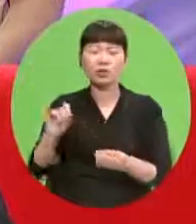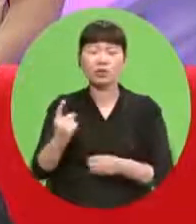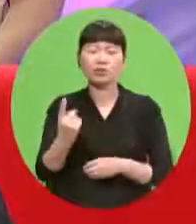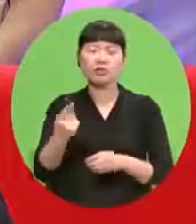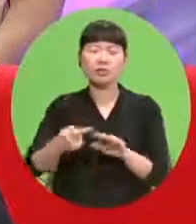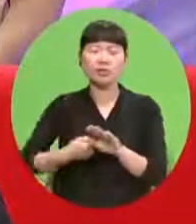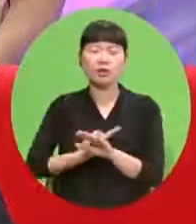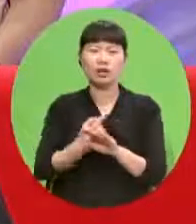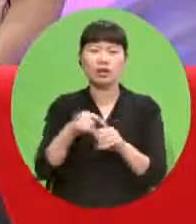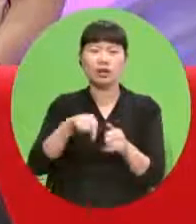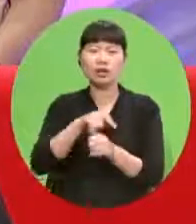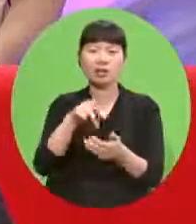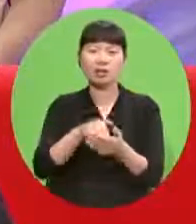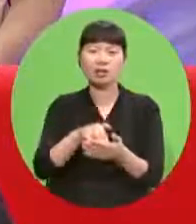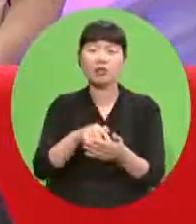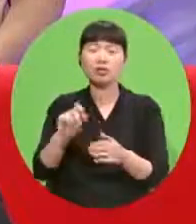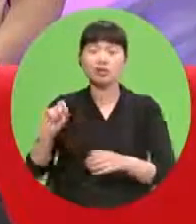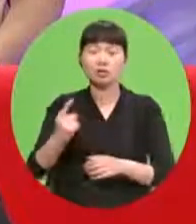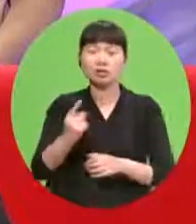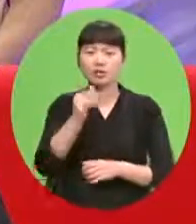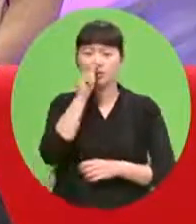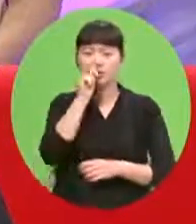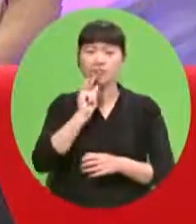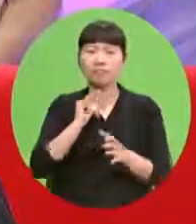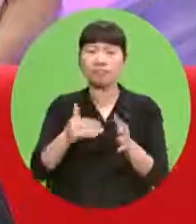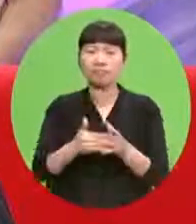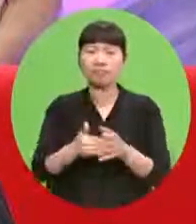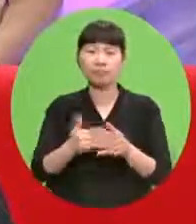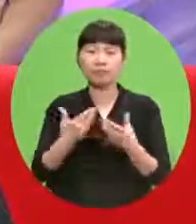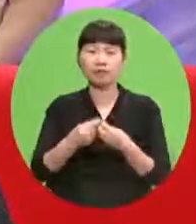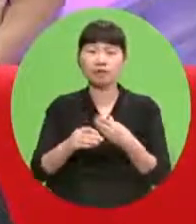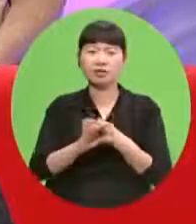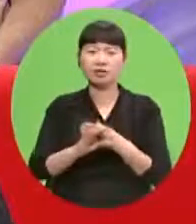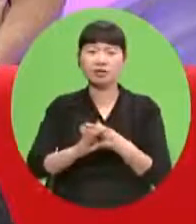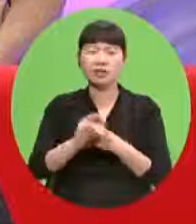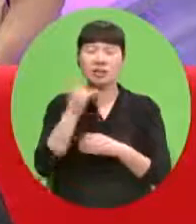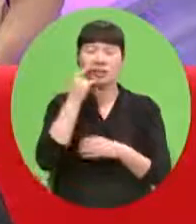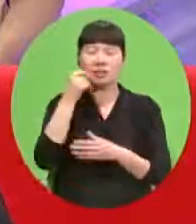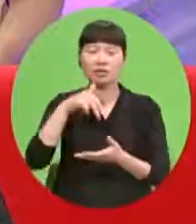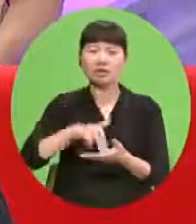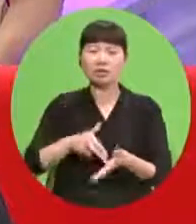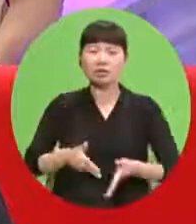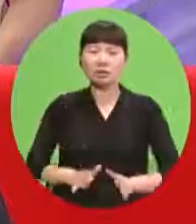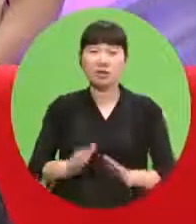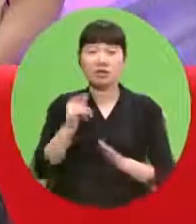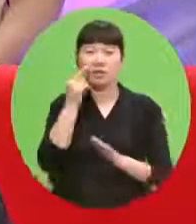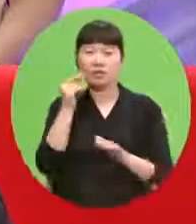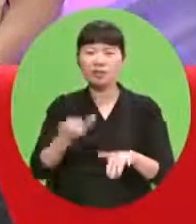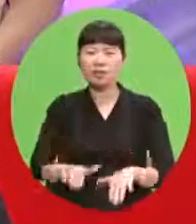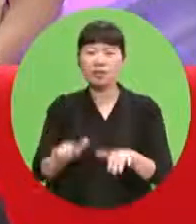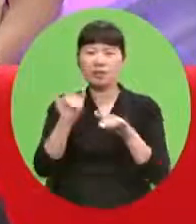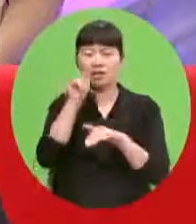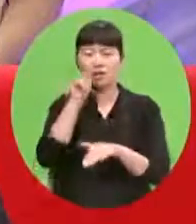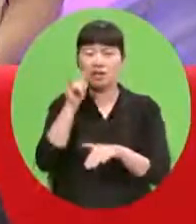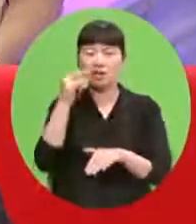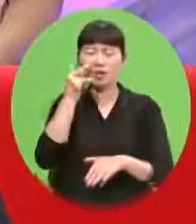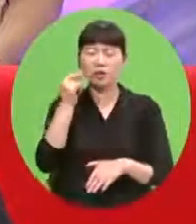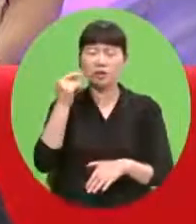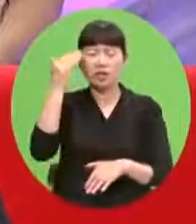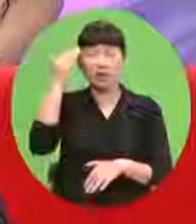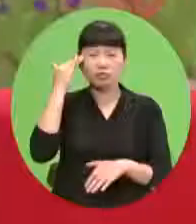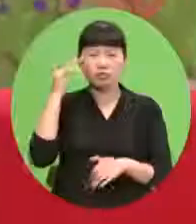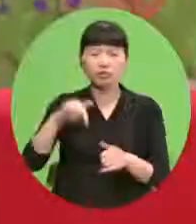외에도 환경적인 요인을 우리가 들 수가 있는데 네. 가령 이제 일본에서 태어나서 일본에서 자란 애들은 일본도 우리하고